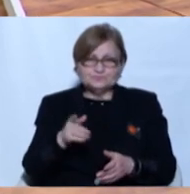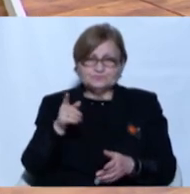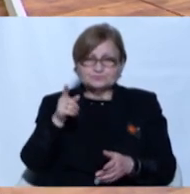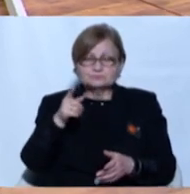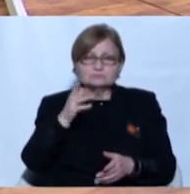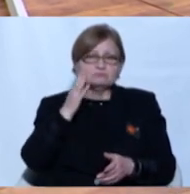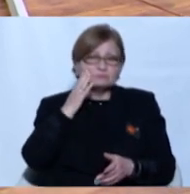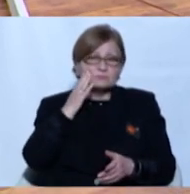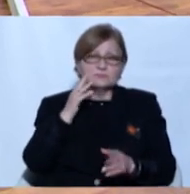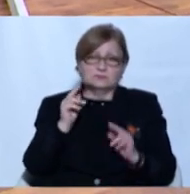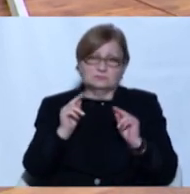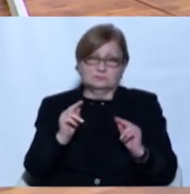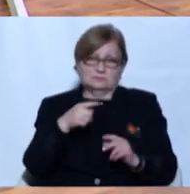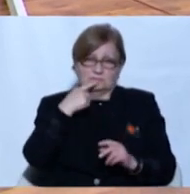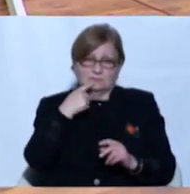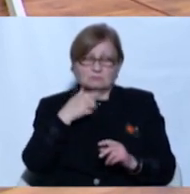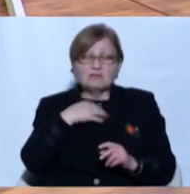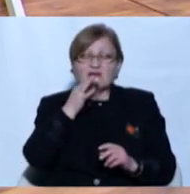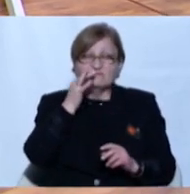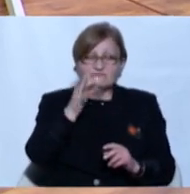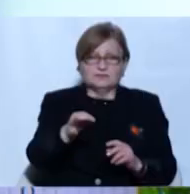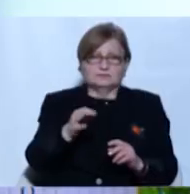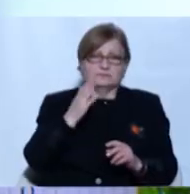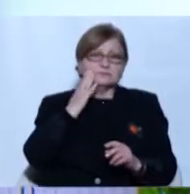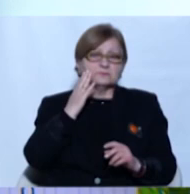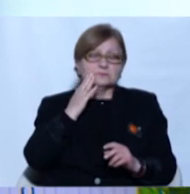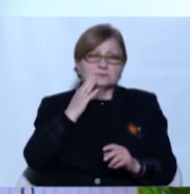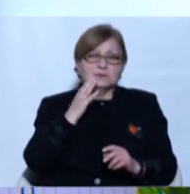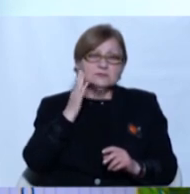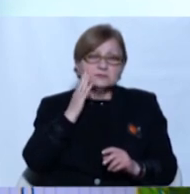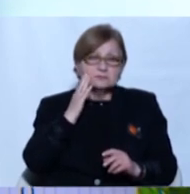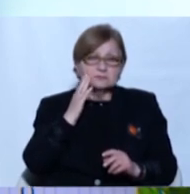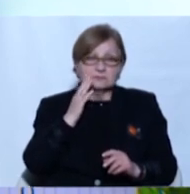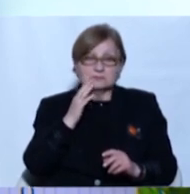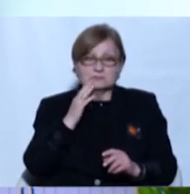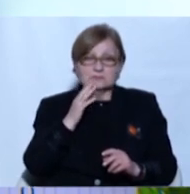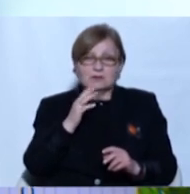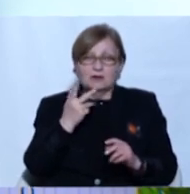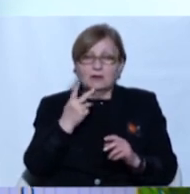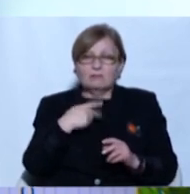პრინციპი მისი არის, რომ მე ვიტყვი სიმართლეს ამას ამობს. სიმართლეს და